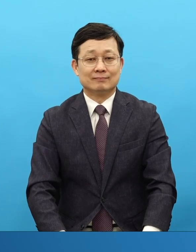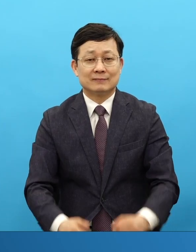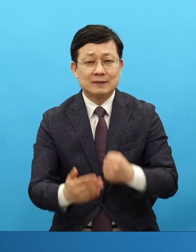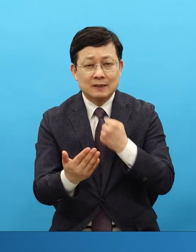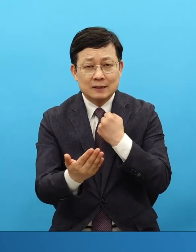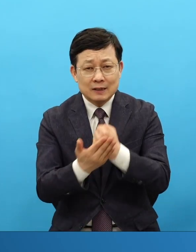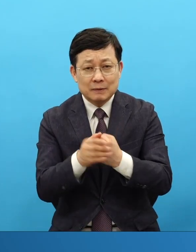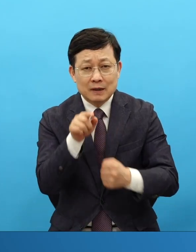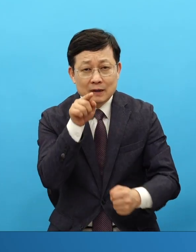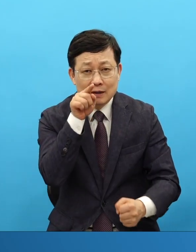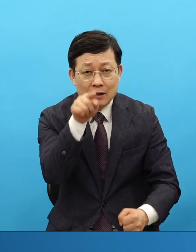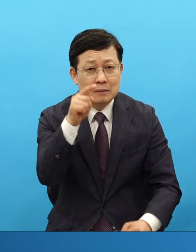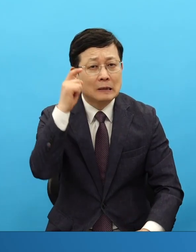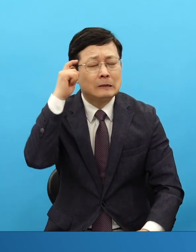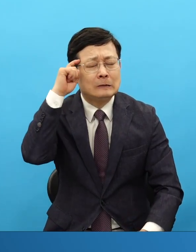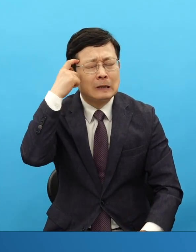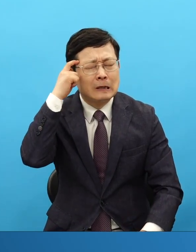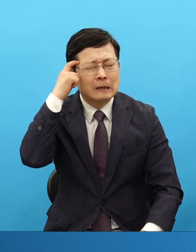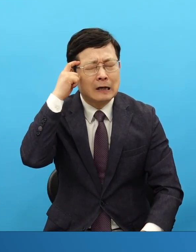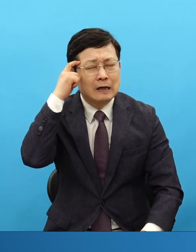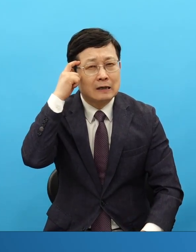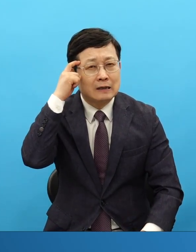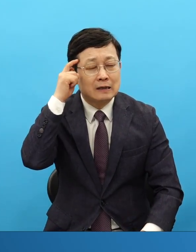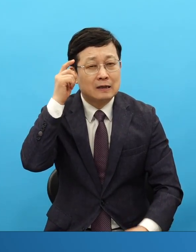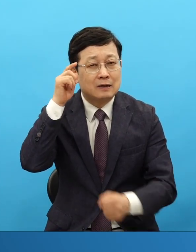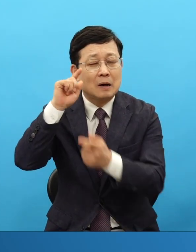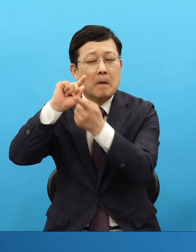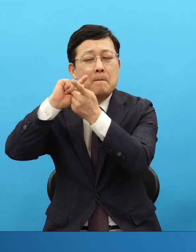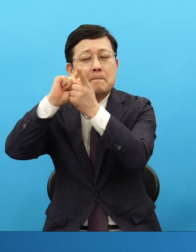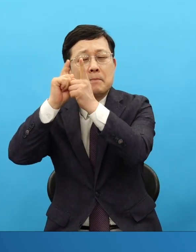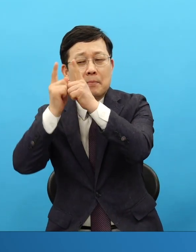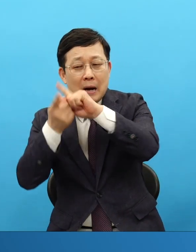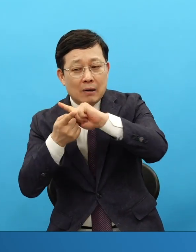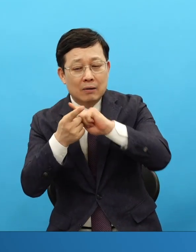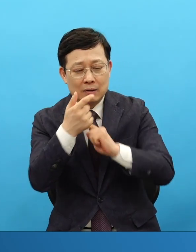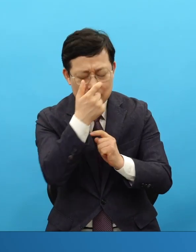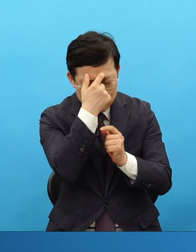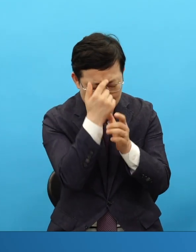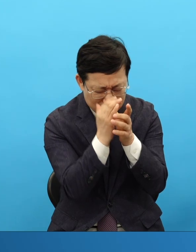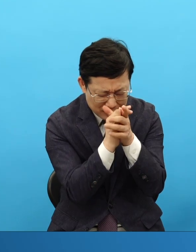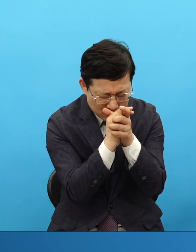24기도로 바꾸는 겁니다. That is, you must change your thinking to 24-hour prayer.